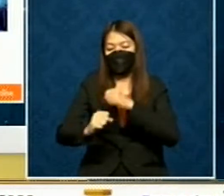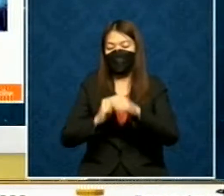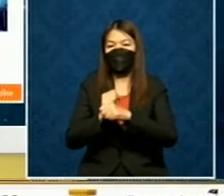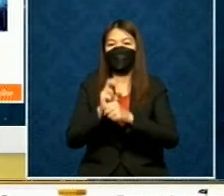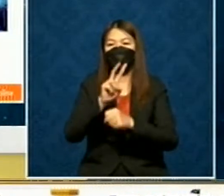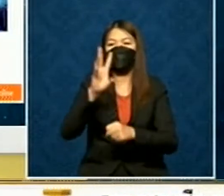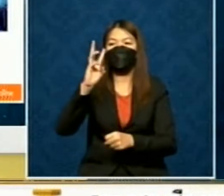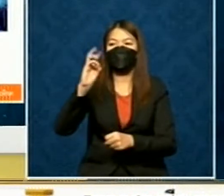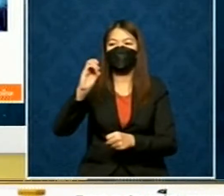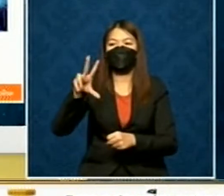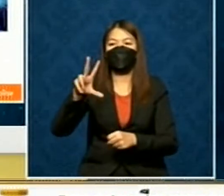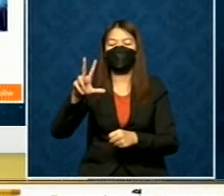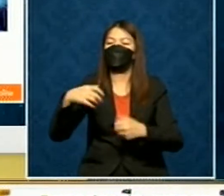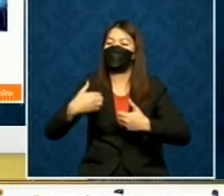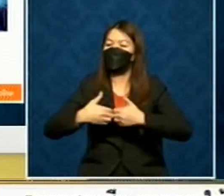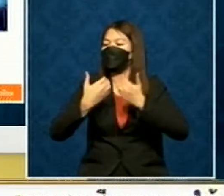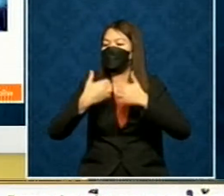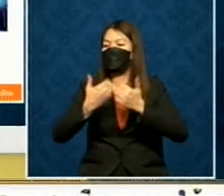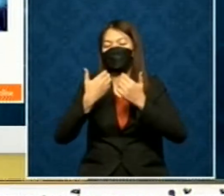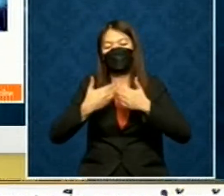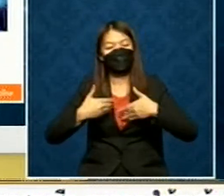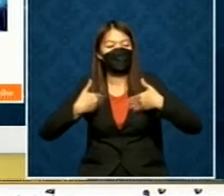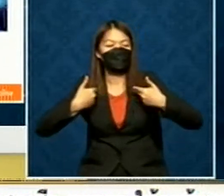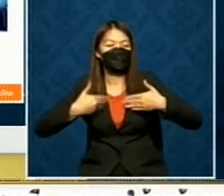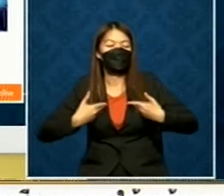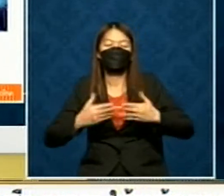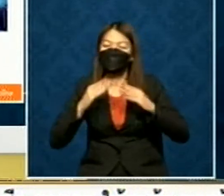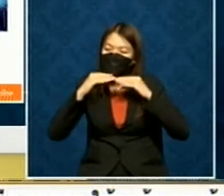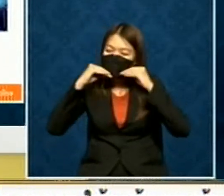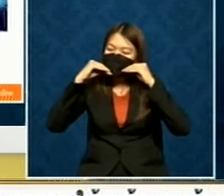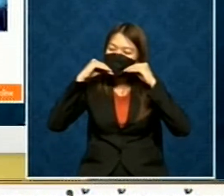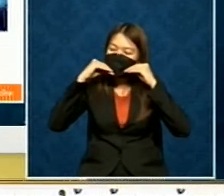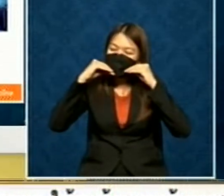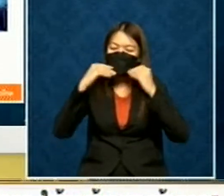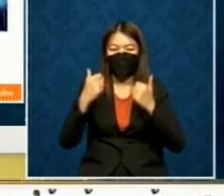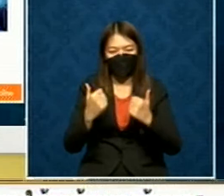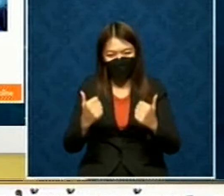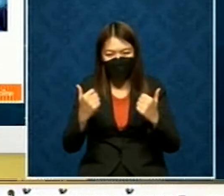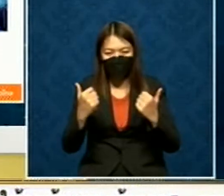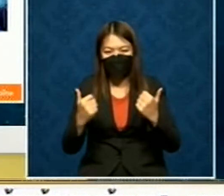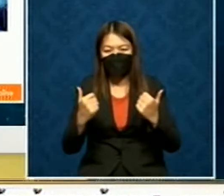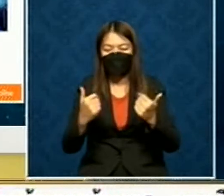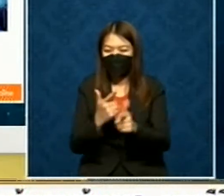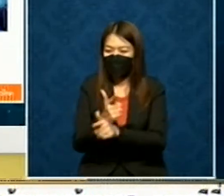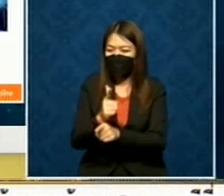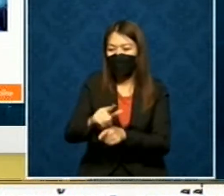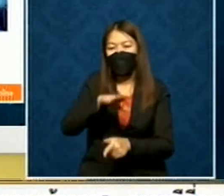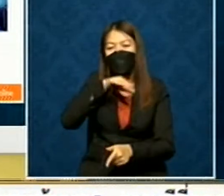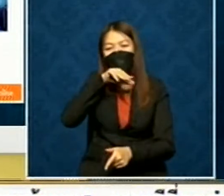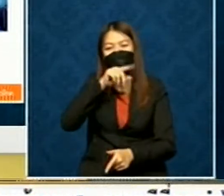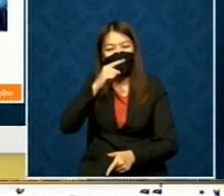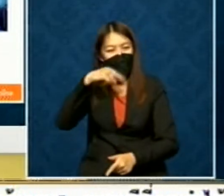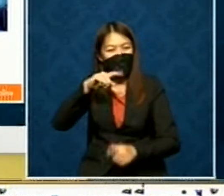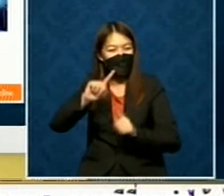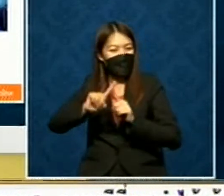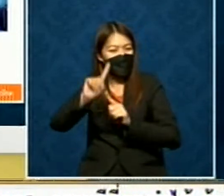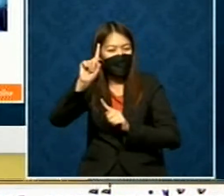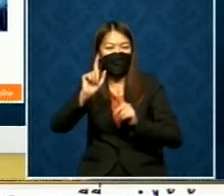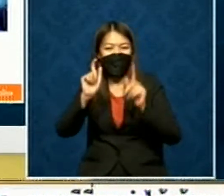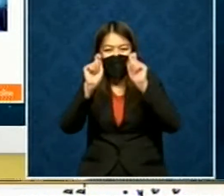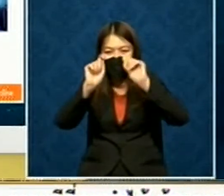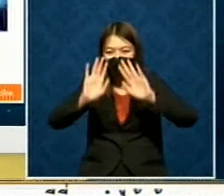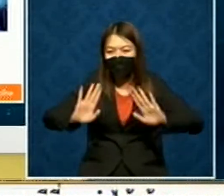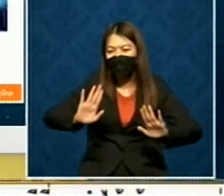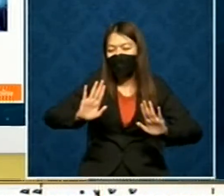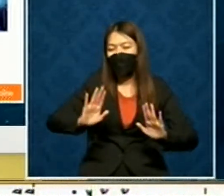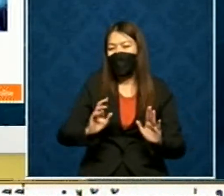จัดงานเฉลิมชลองเฉลิมชายยิ้มรับผู้เรงสุกรณปรึ่มไทยเป็หน่เดียวในอาเซื่ที่ป่อโลก ASF